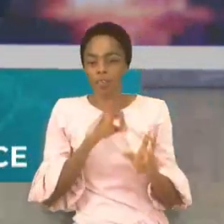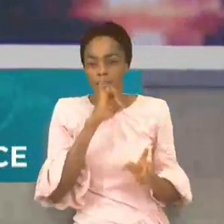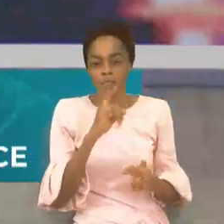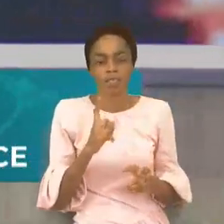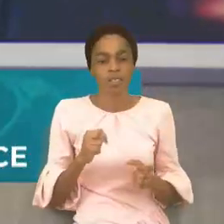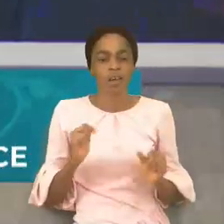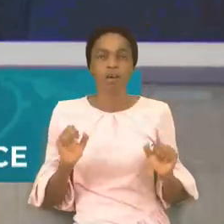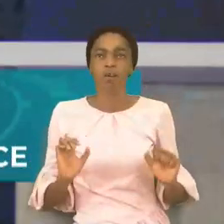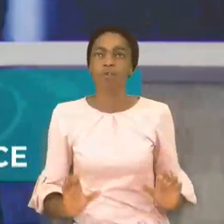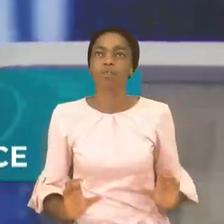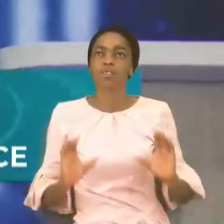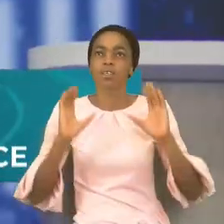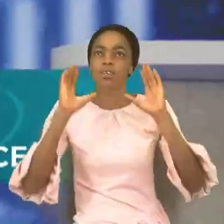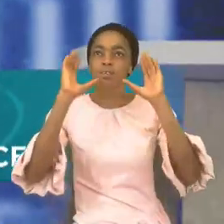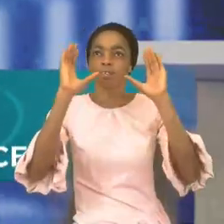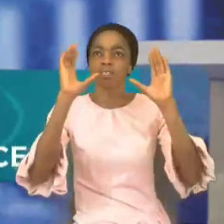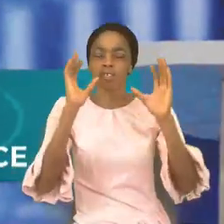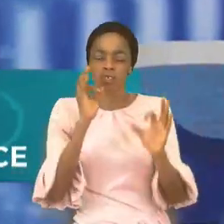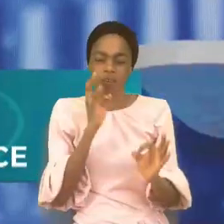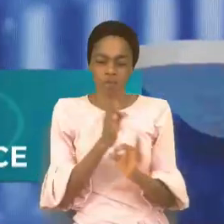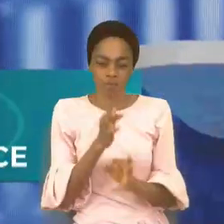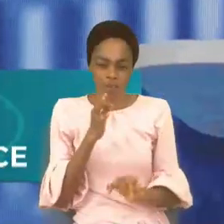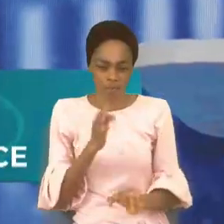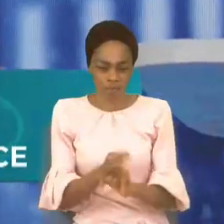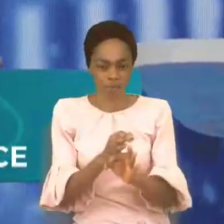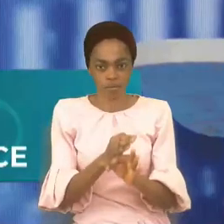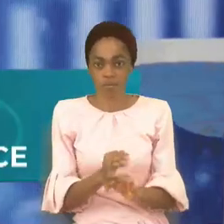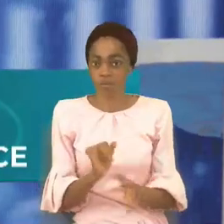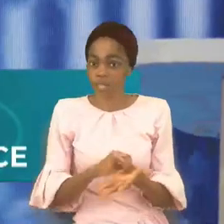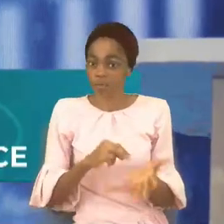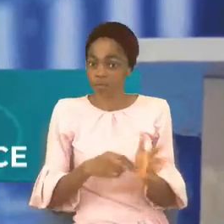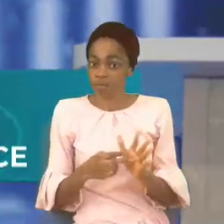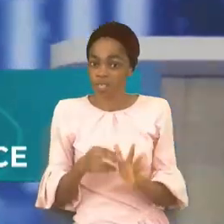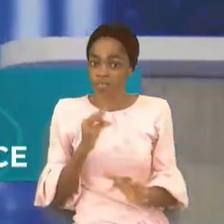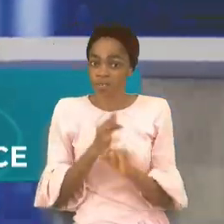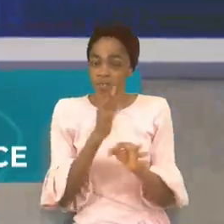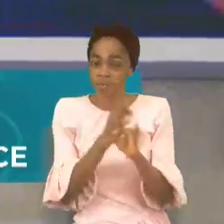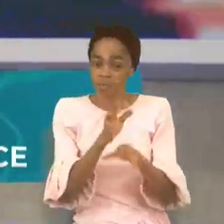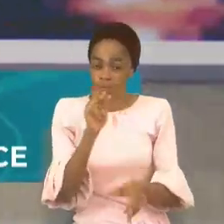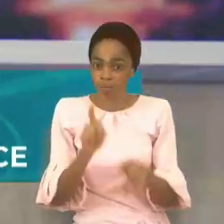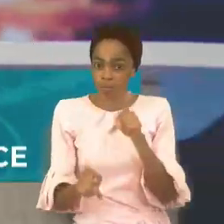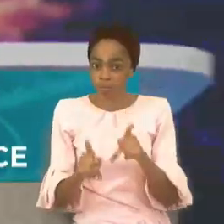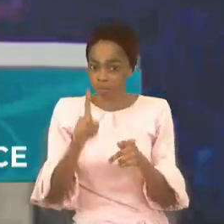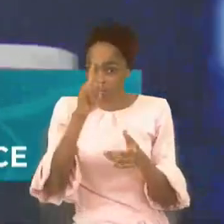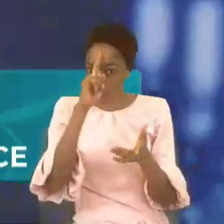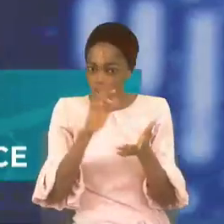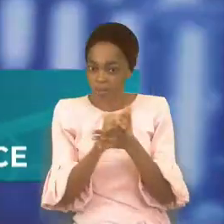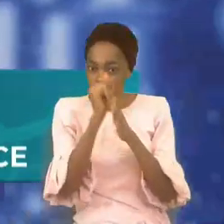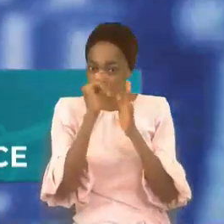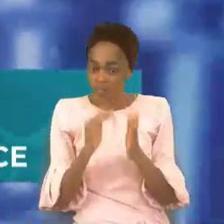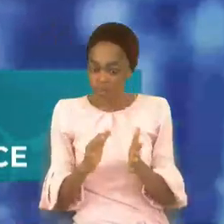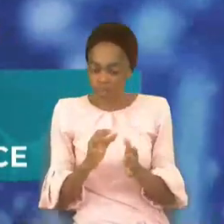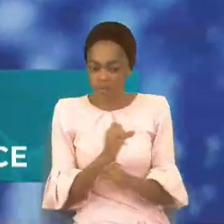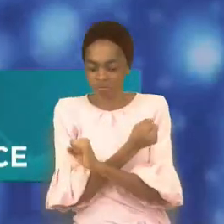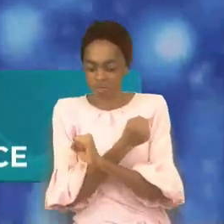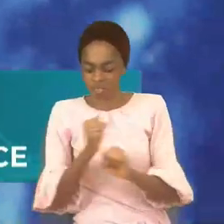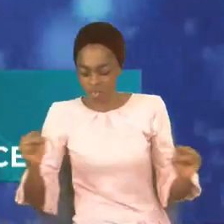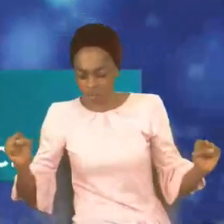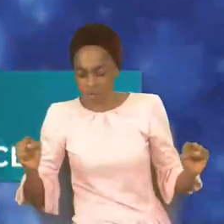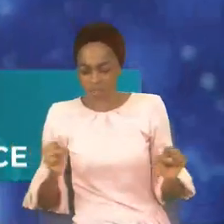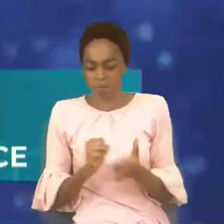fidèles consacrés, les fidèles, ils sont sauvés, ils sont fidèles, ils sont sanctifiés, ils